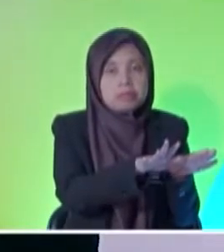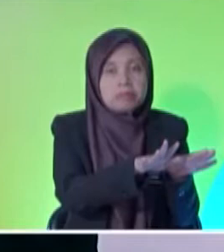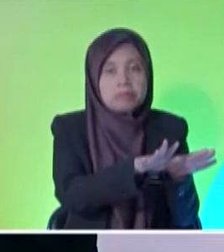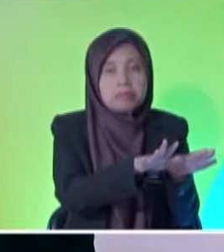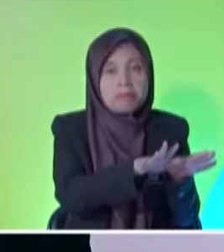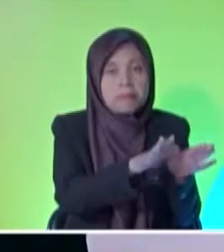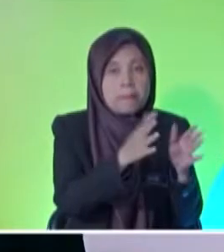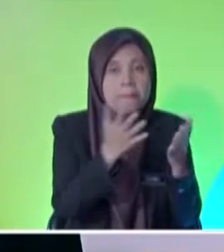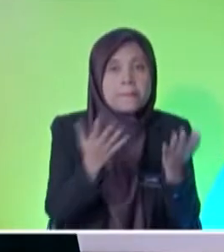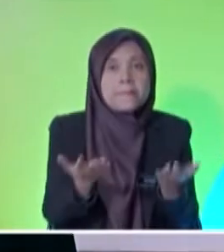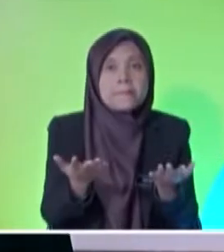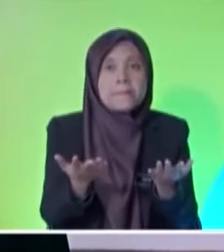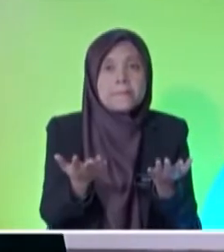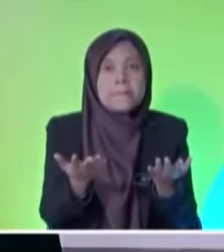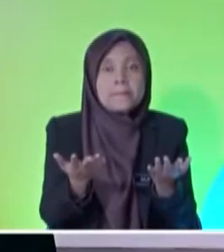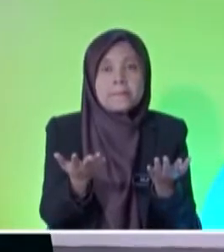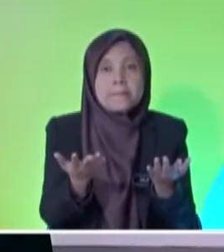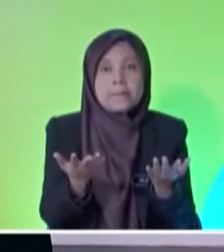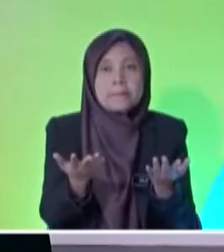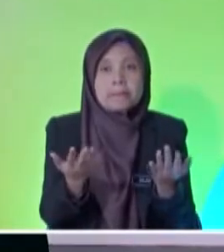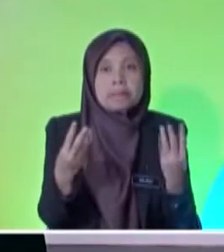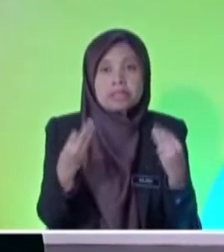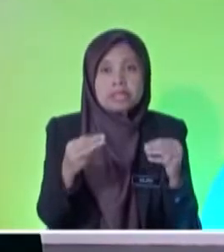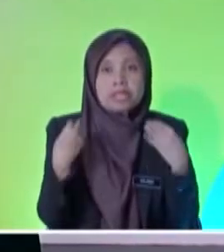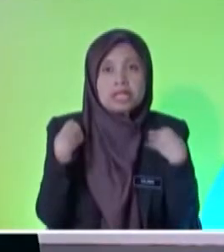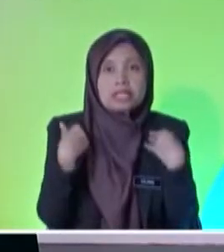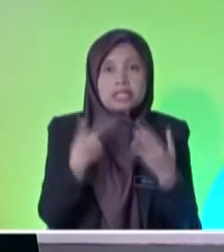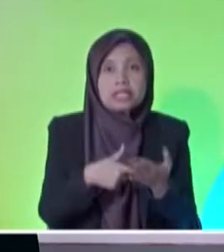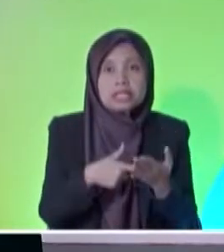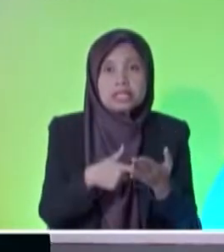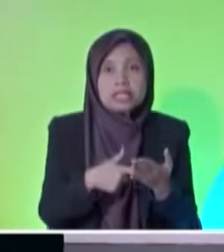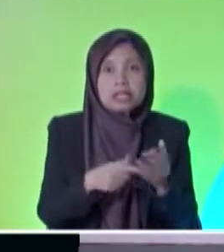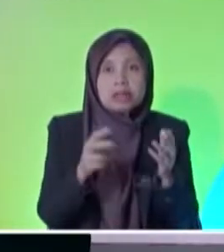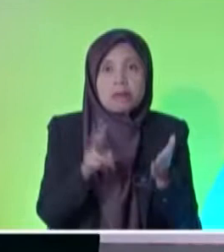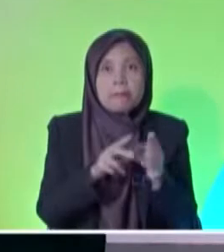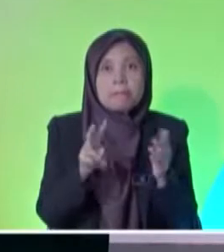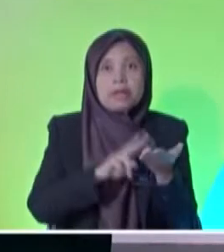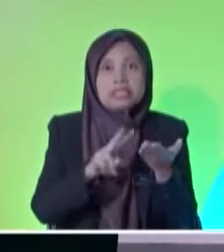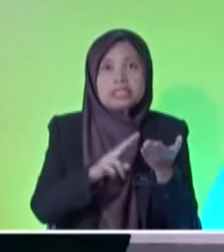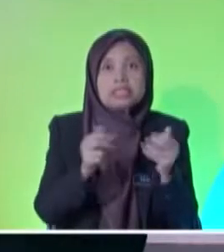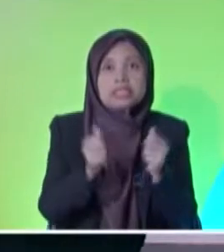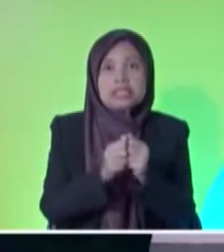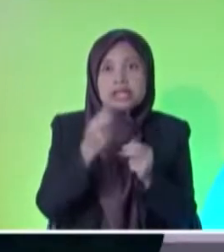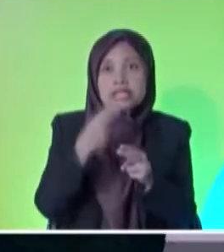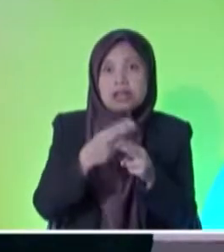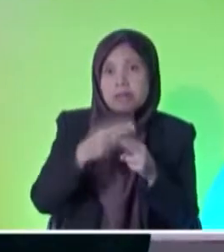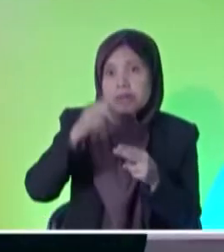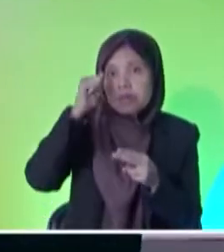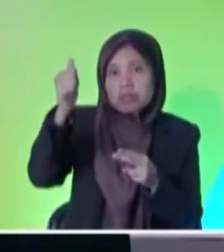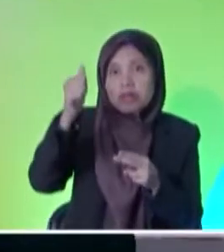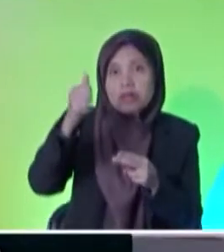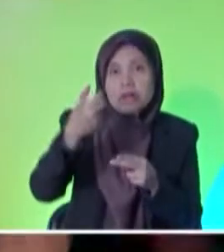pusing tengok ada masih ada lagi gae baca bismillah Bismillahirrahmanirrahim baik baca bismillah ke